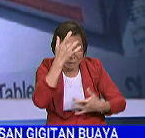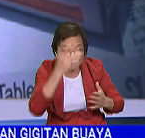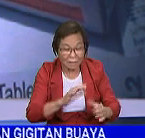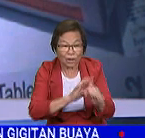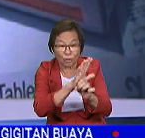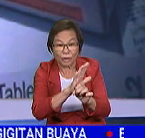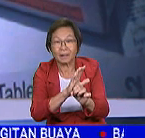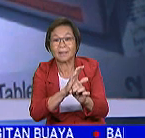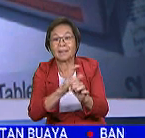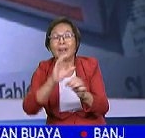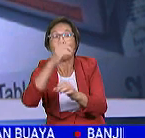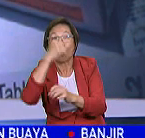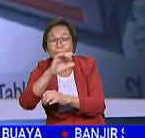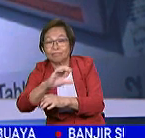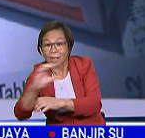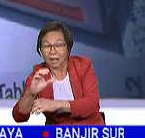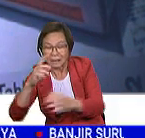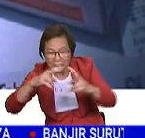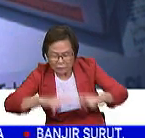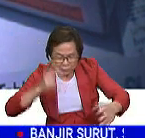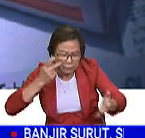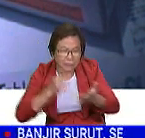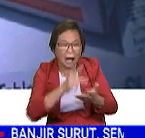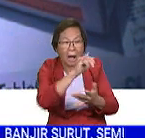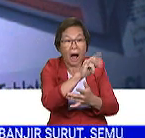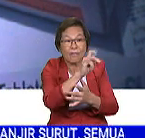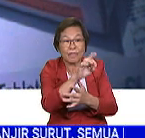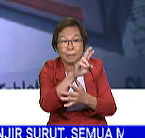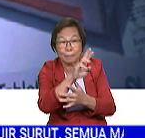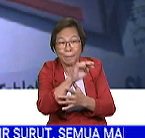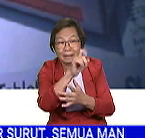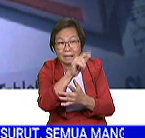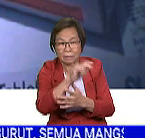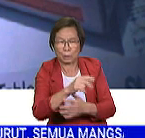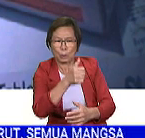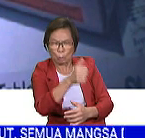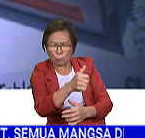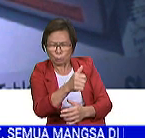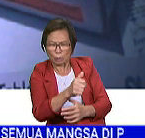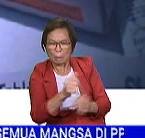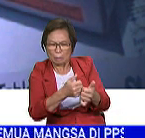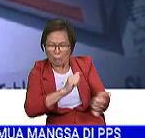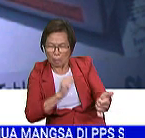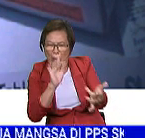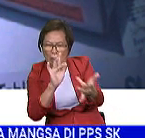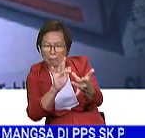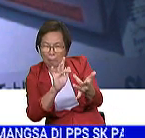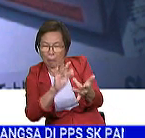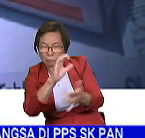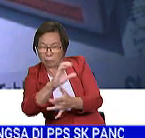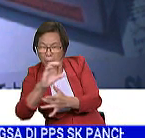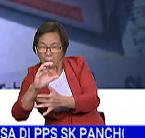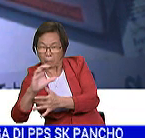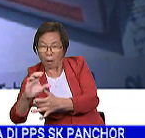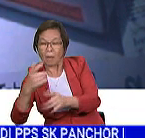depan. Kajian bertujuan mengenal pasti sama ada ivermectin berkesan dalam mencegah kontak rapat daripada dijangkiti